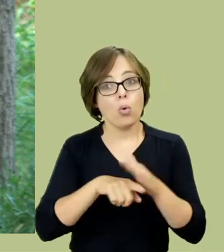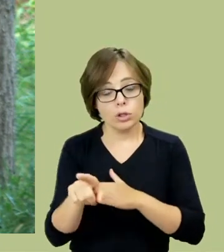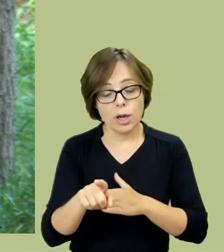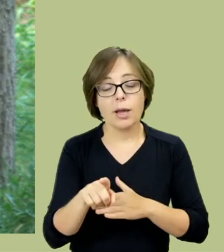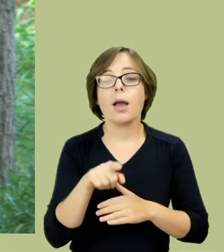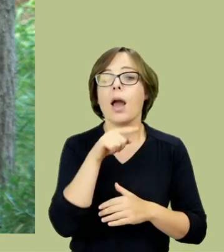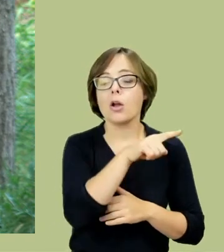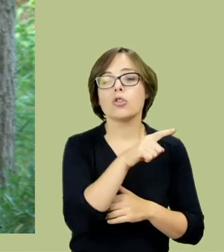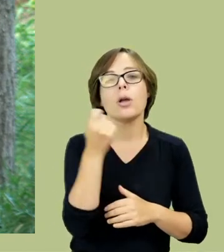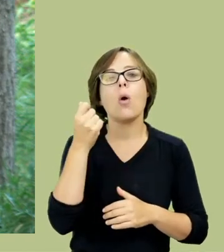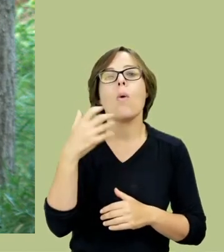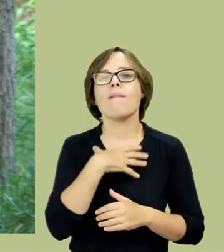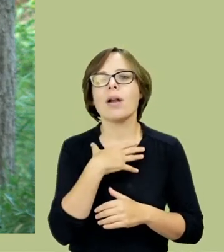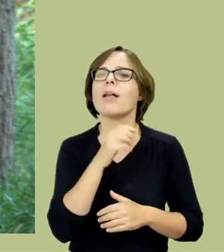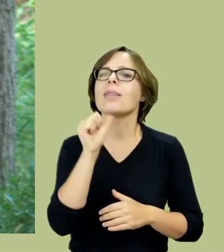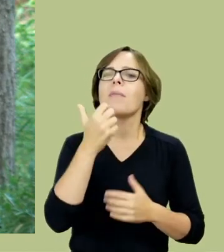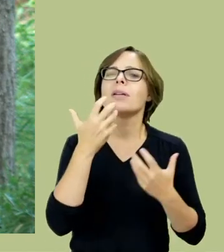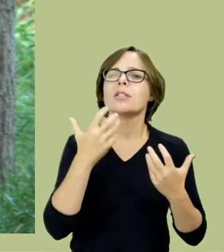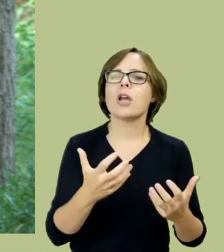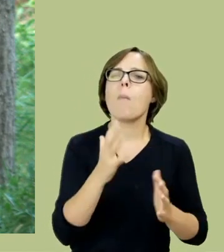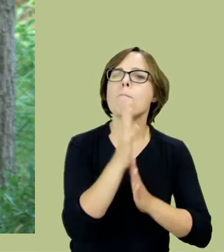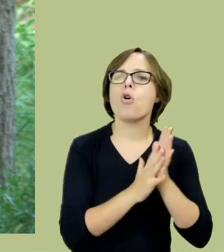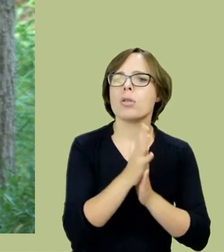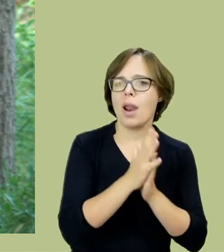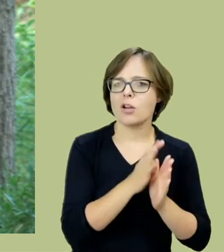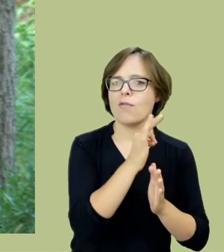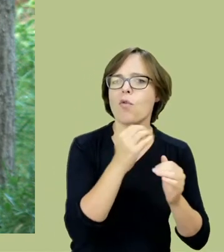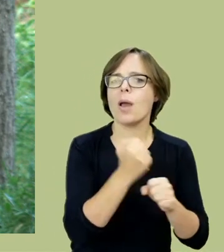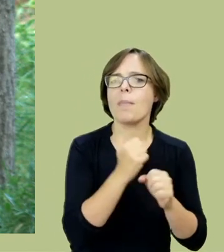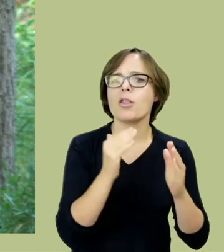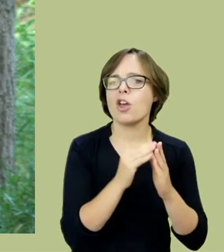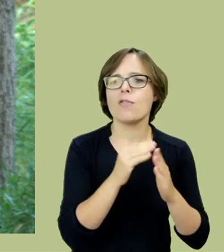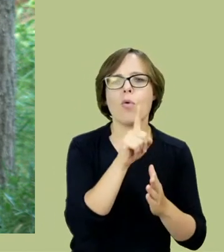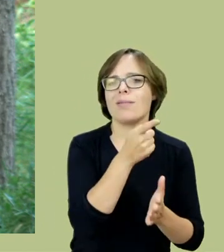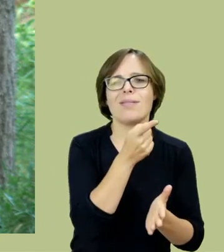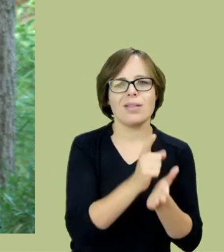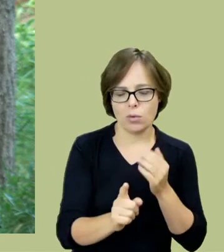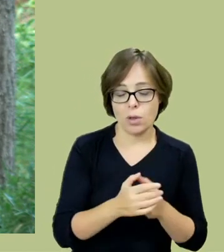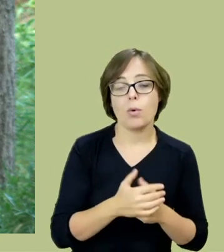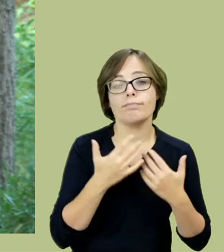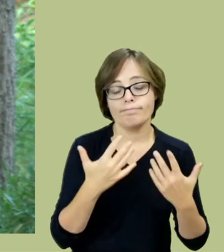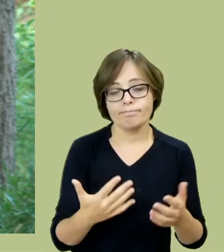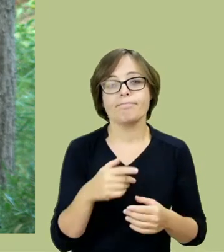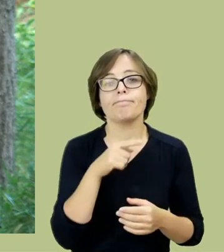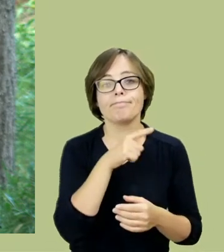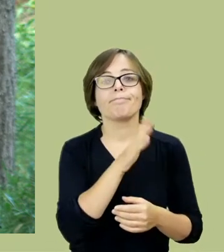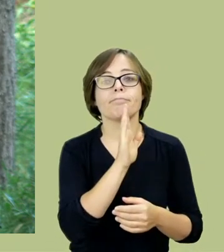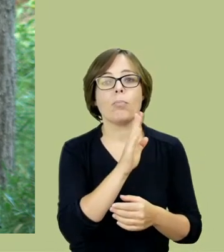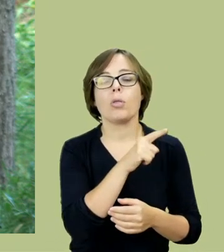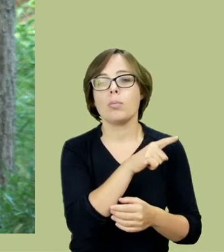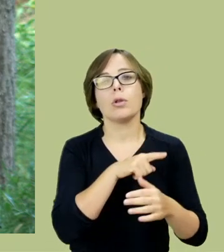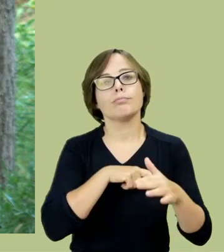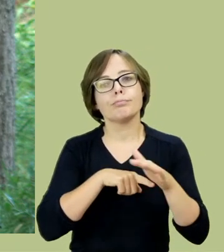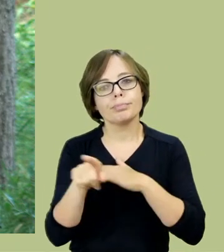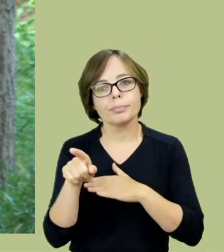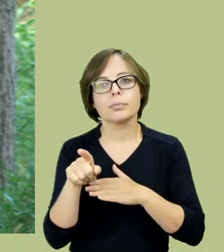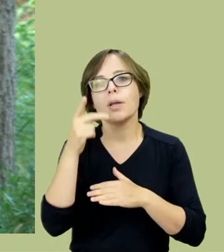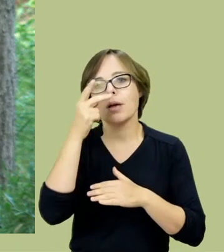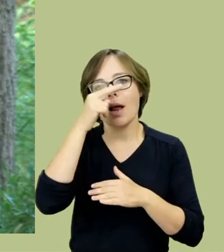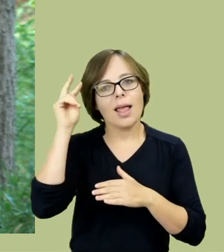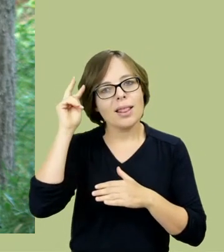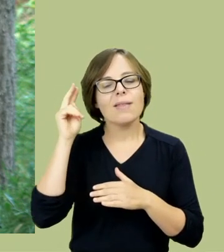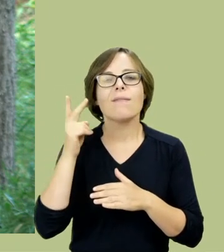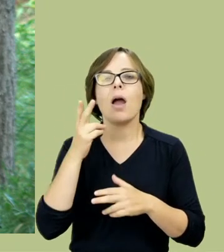swojego kamiennego dworu tam wrócić, ale nie udało się to. Kiedy u kuzynki na Litwie jakiś